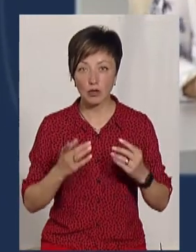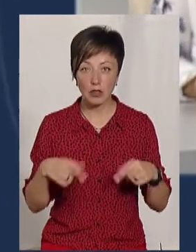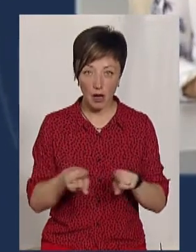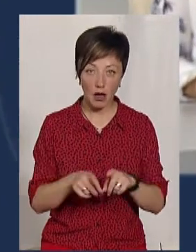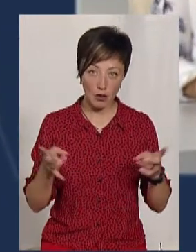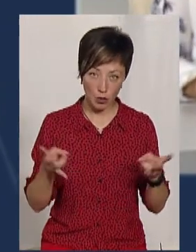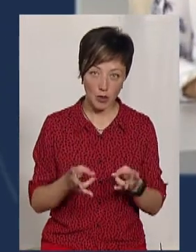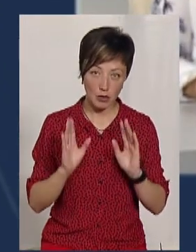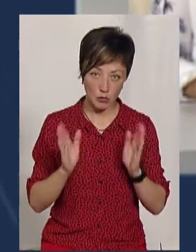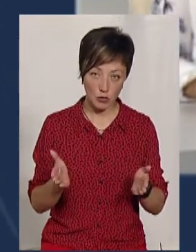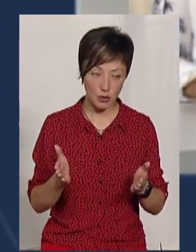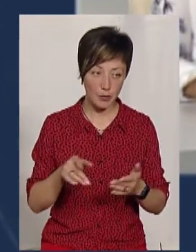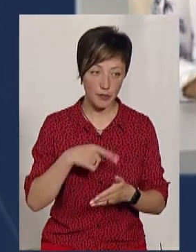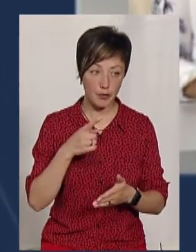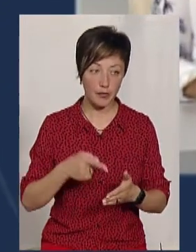така